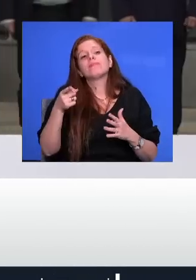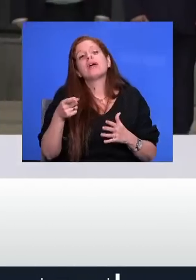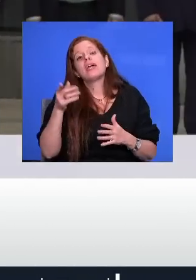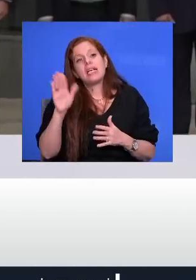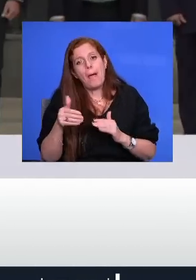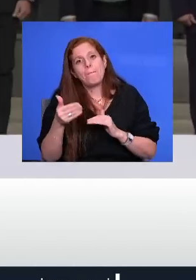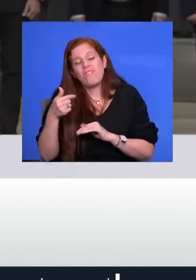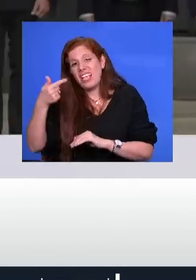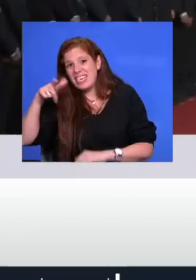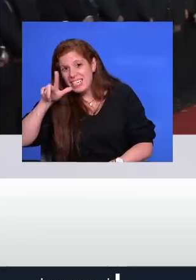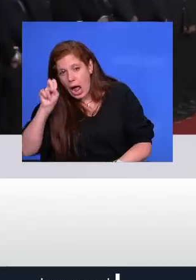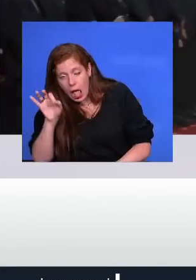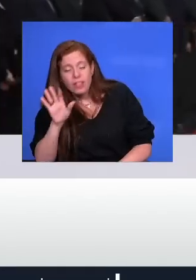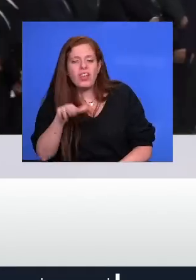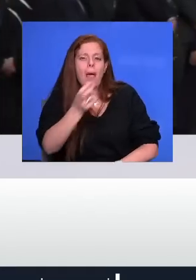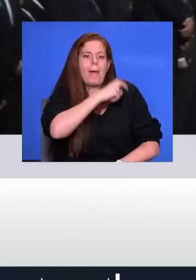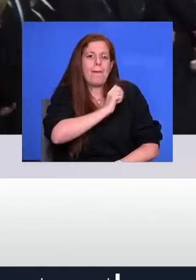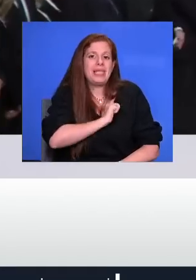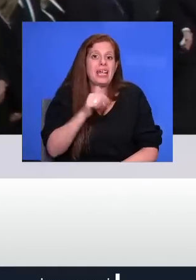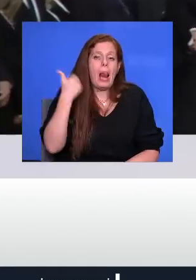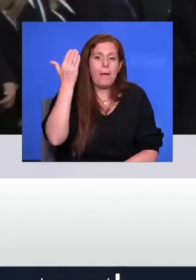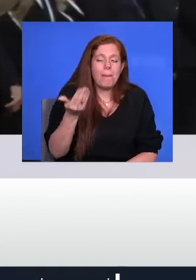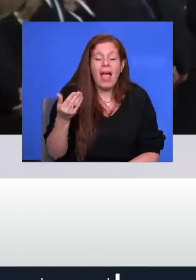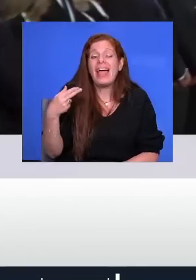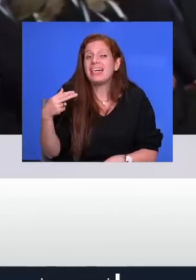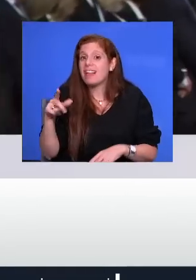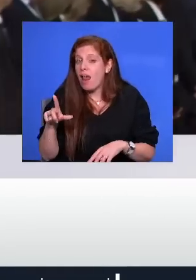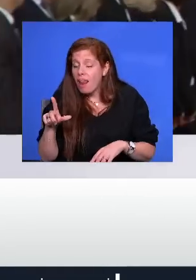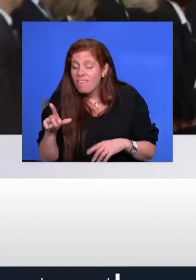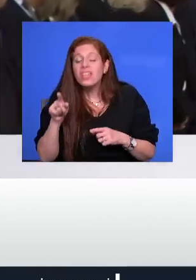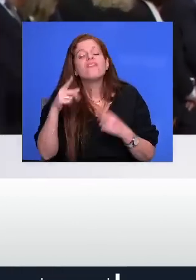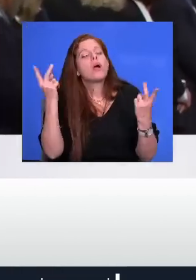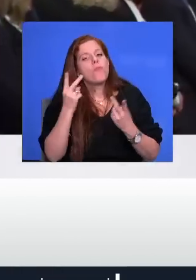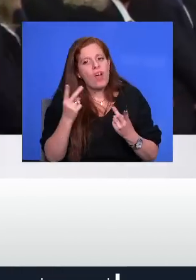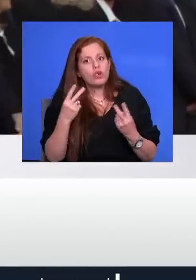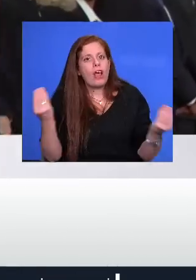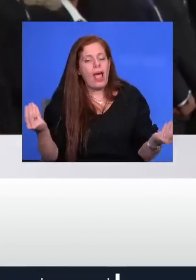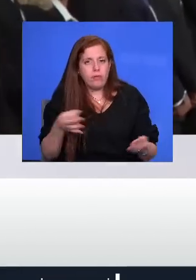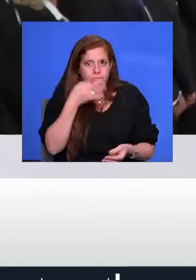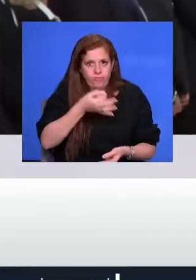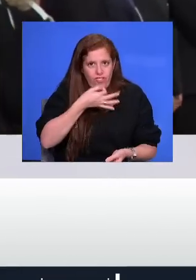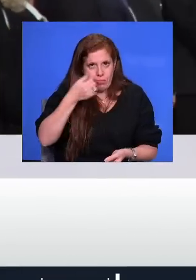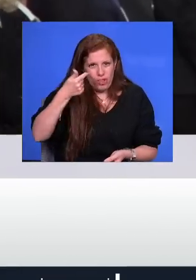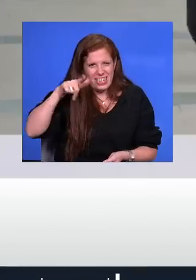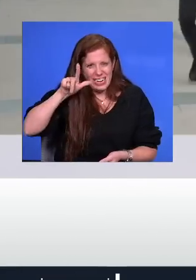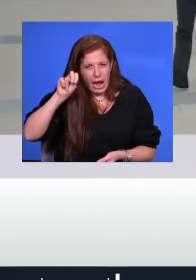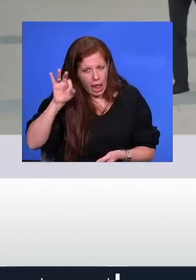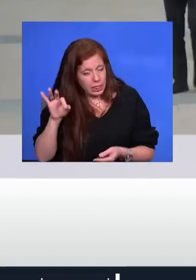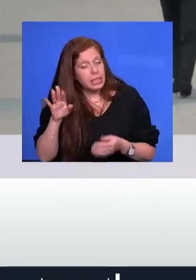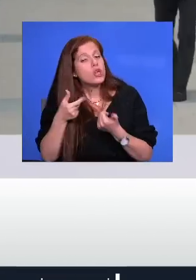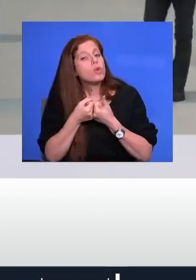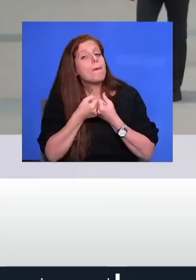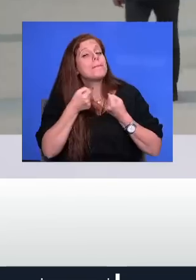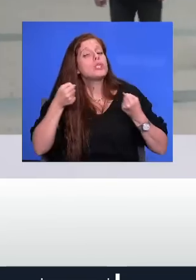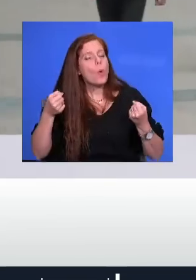בפני הרמטכ"ל הבא הרצי הלוי. וכמובן שהדברים האלה של גלנט יעמדו במתיחות חדשה, יכניסו את